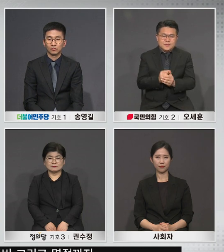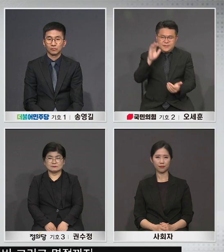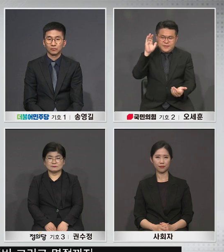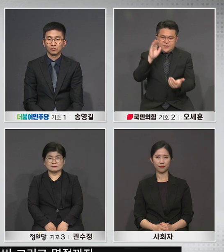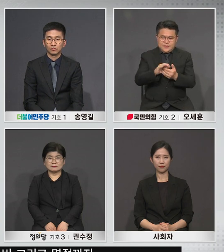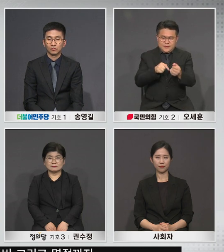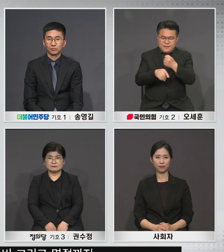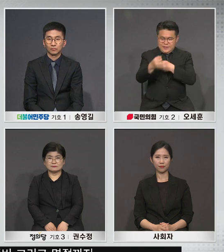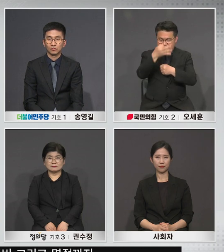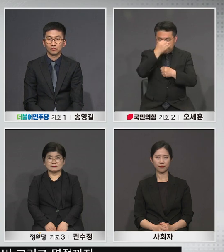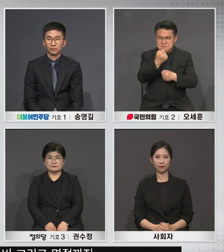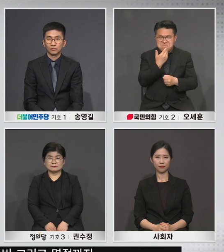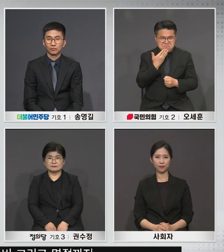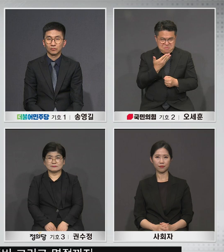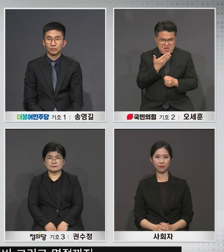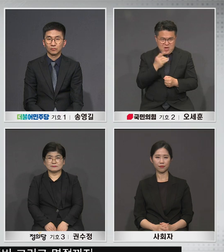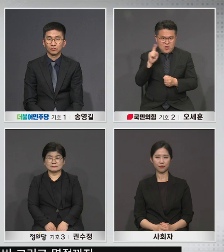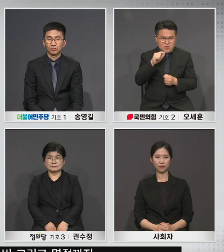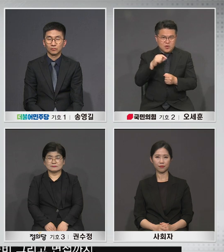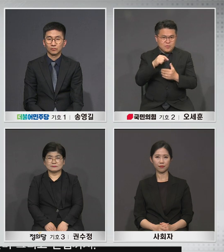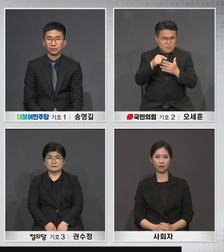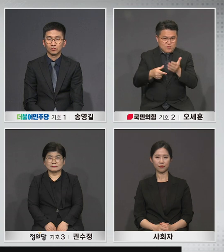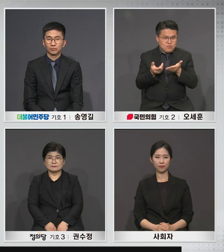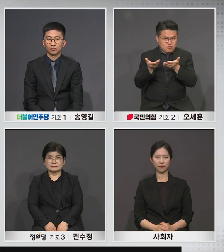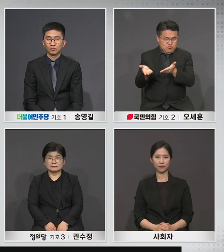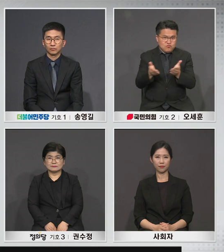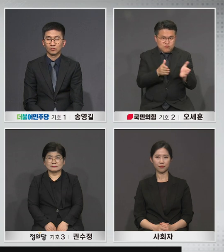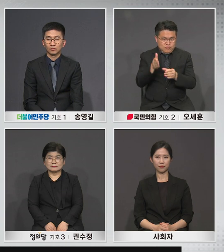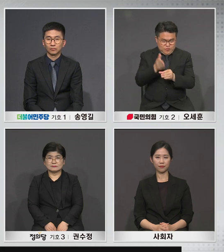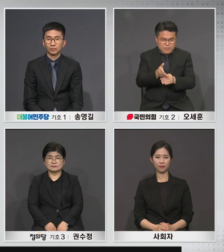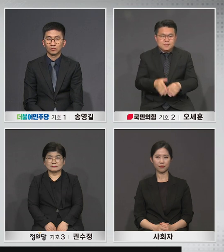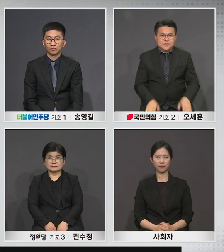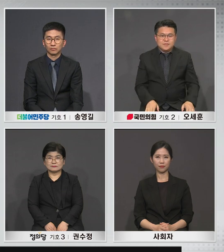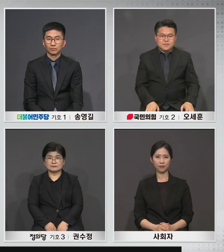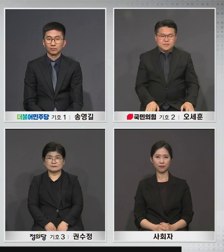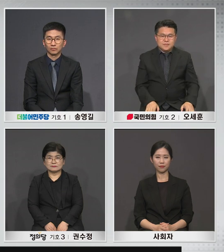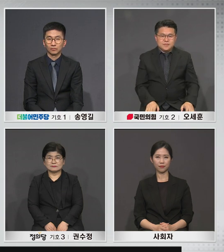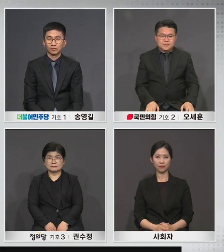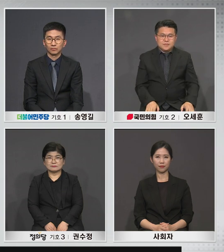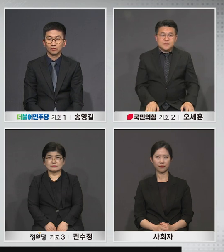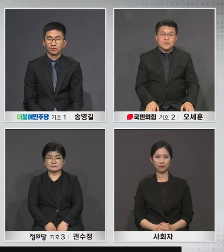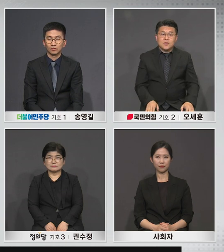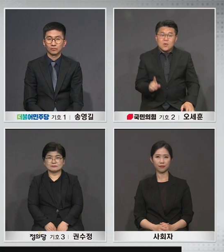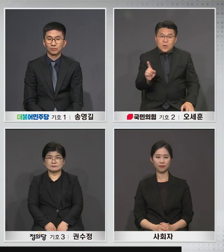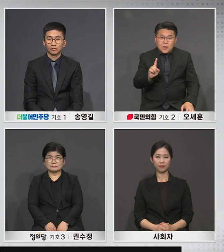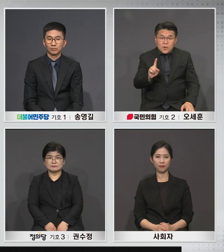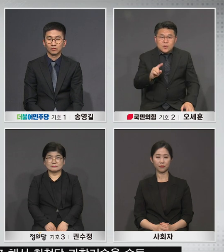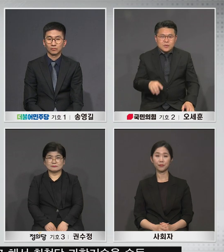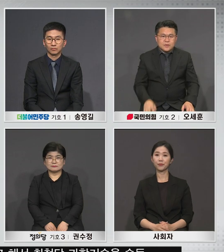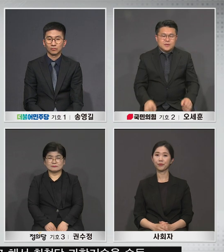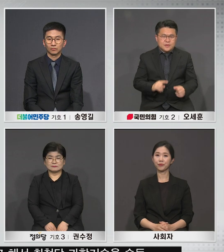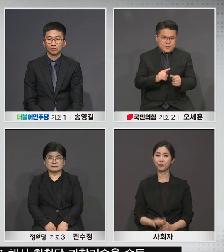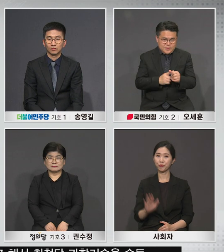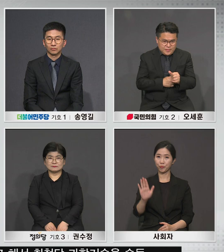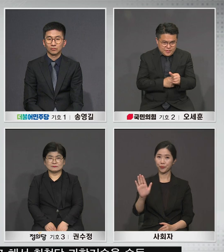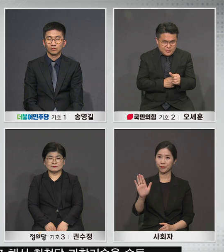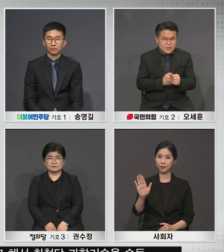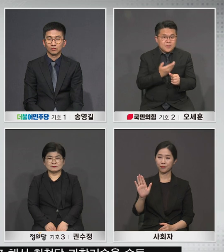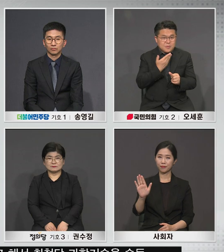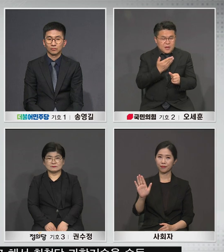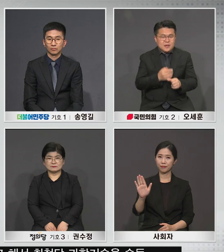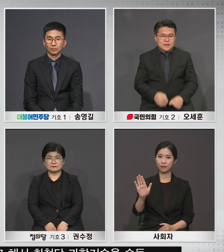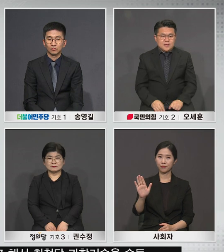과학기술을 습득할 수 있는 과정을 지금 준비 중에 있습니다. 이렇게 해서 자연스럽게 능력을 납수해서 시험,